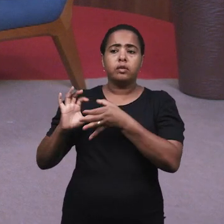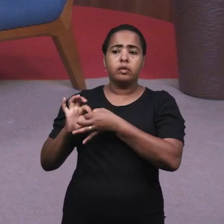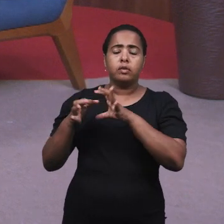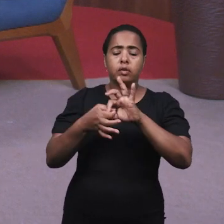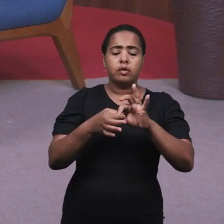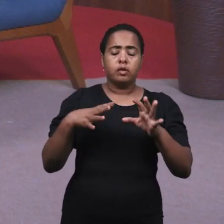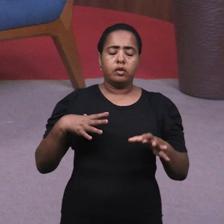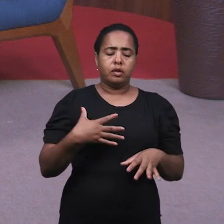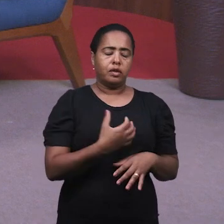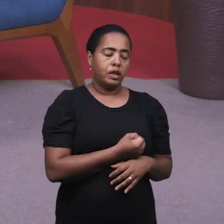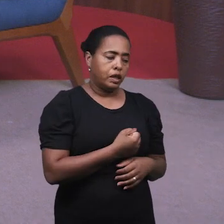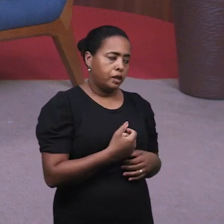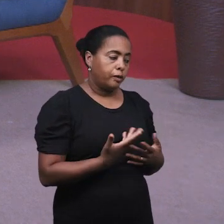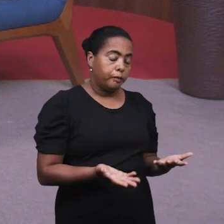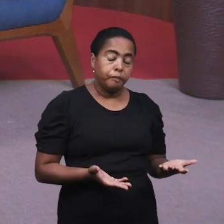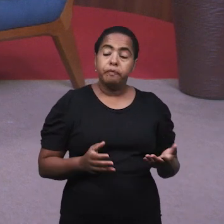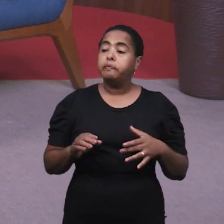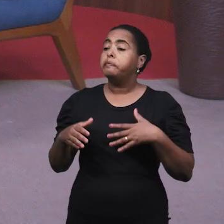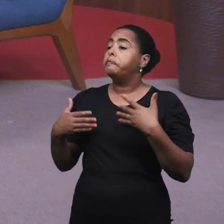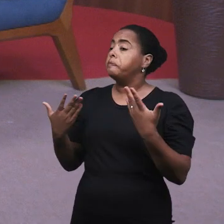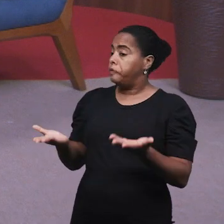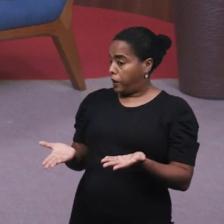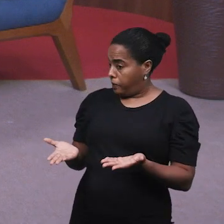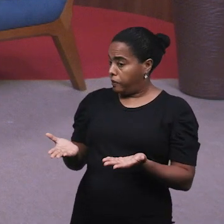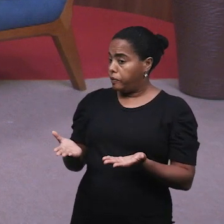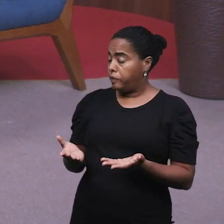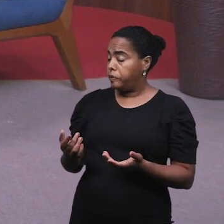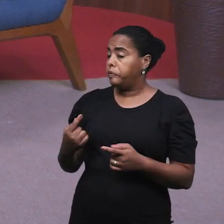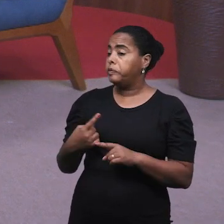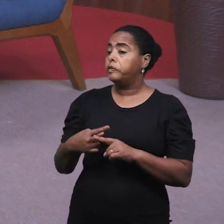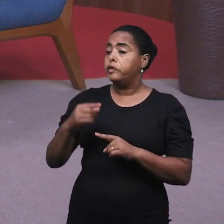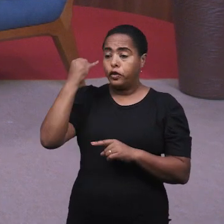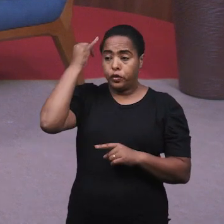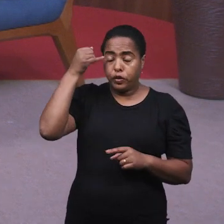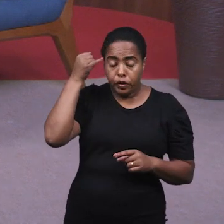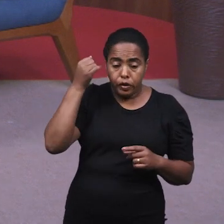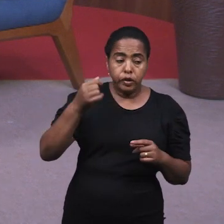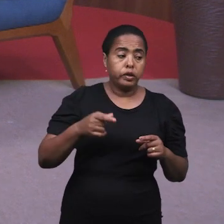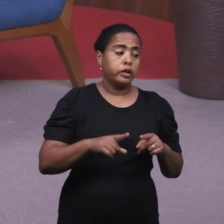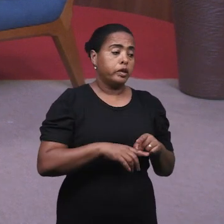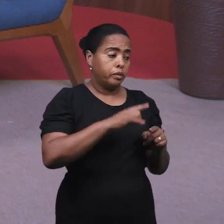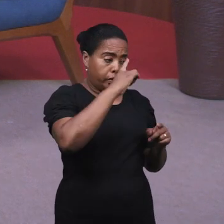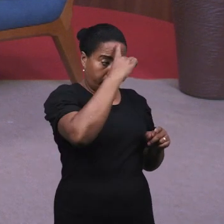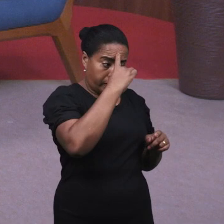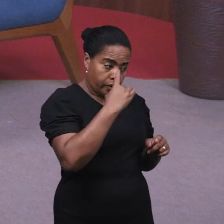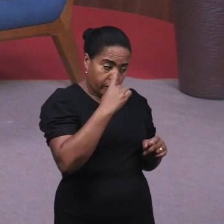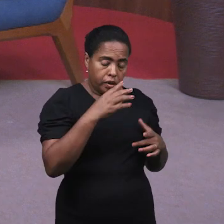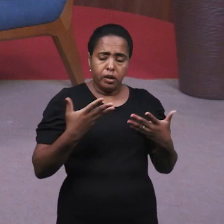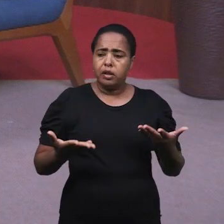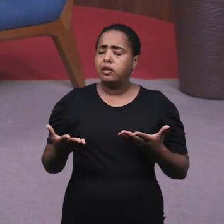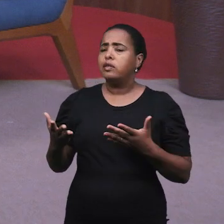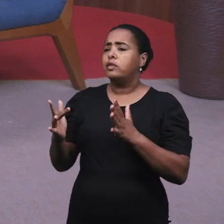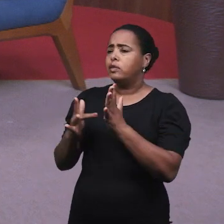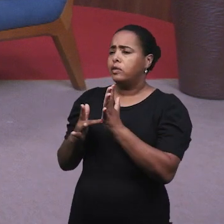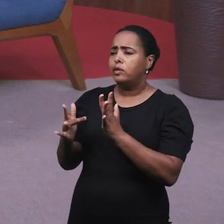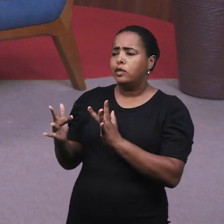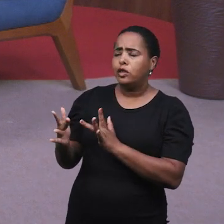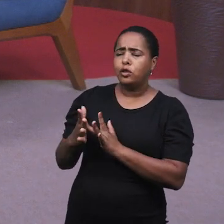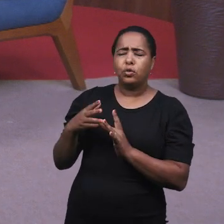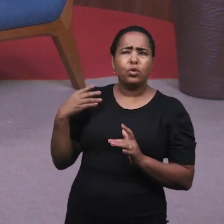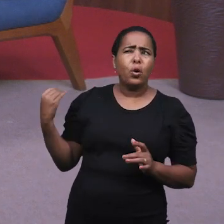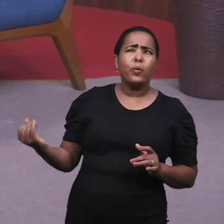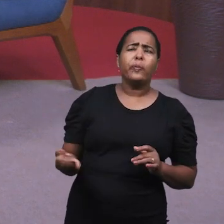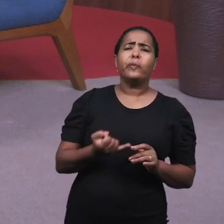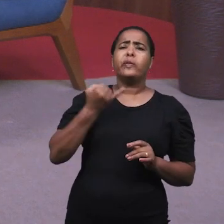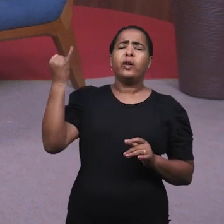salut. Même pourquoi Josias, Daniel, Jésus est beaucoup de choses.